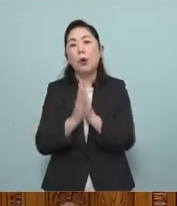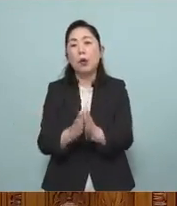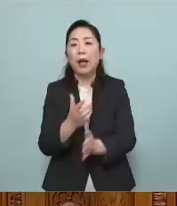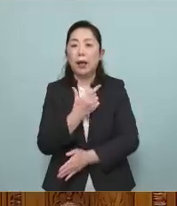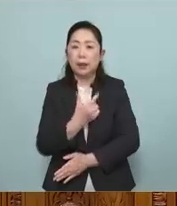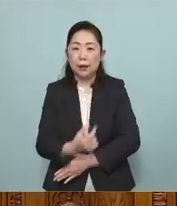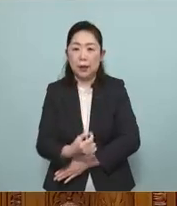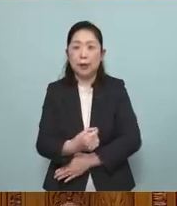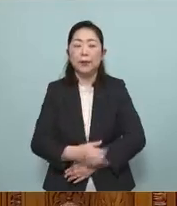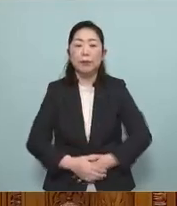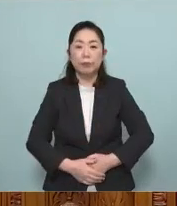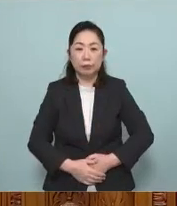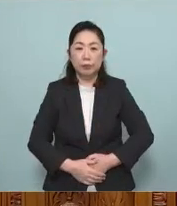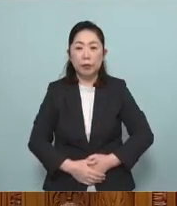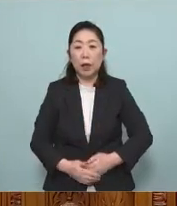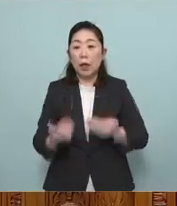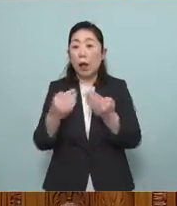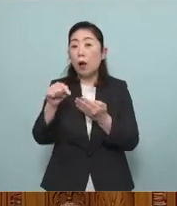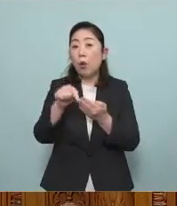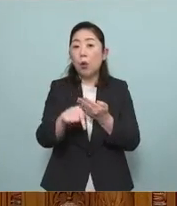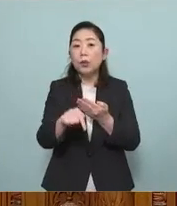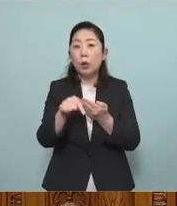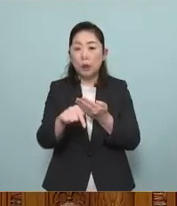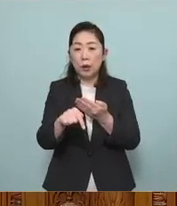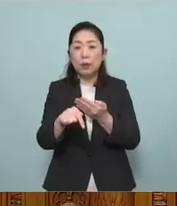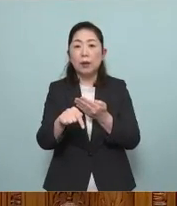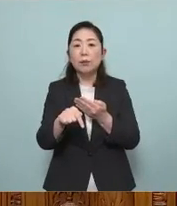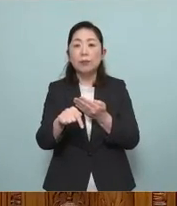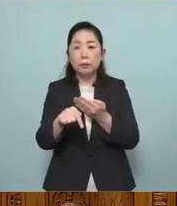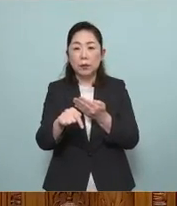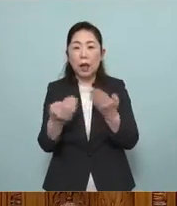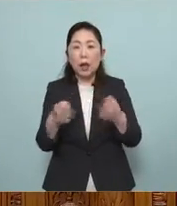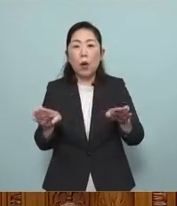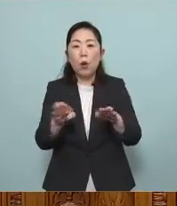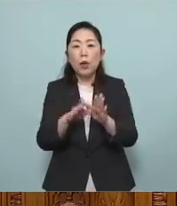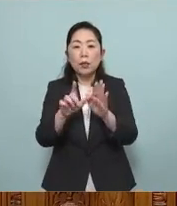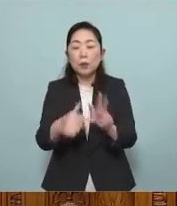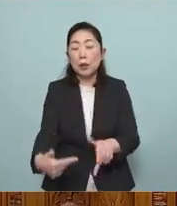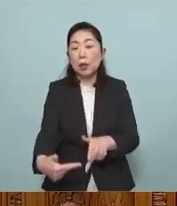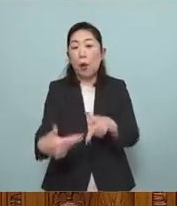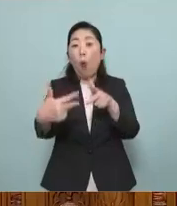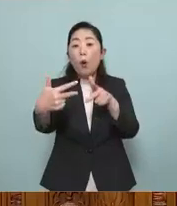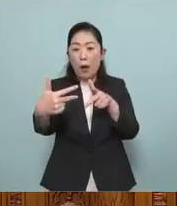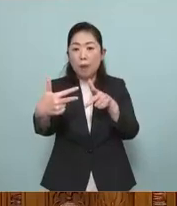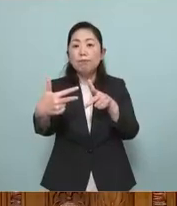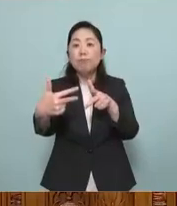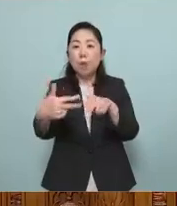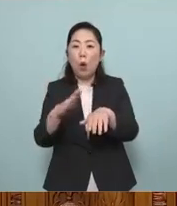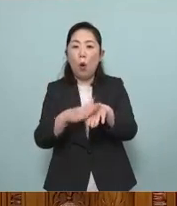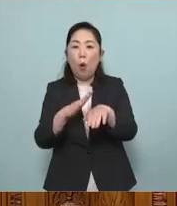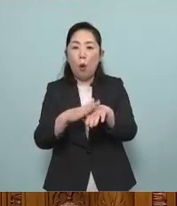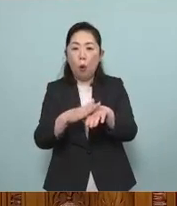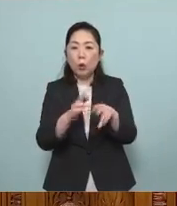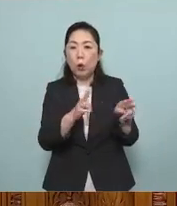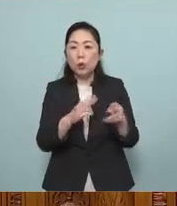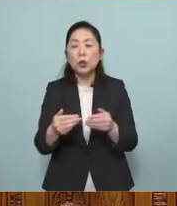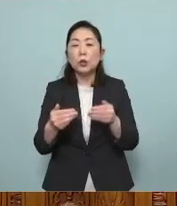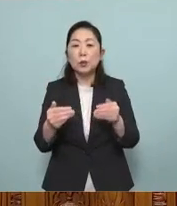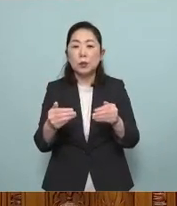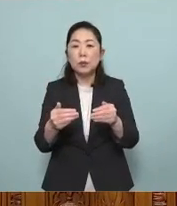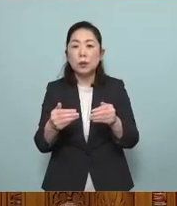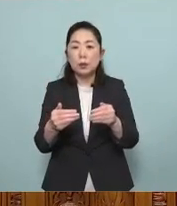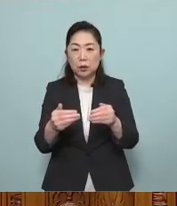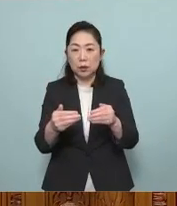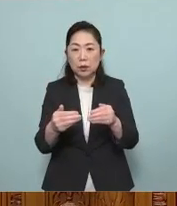いたします。学校においても、休校時のオンライン授業の準備を進めます。入試